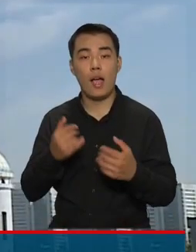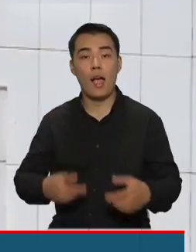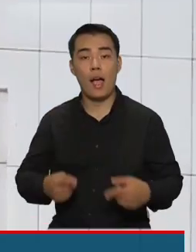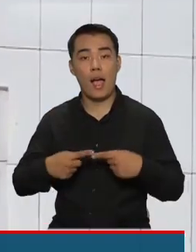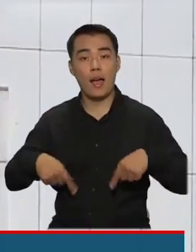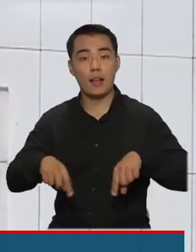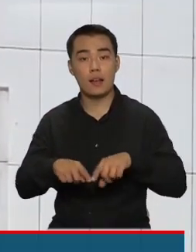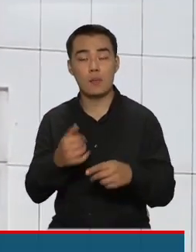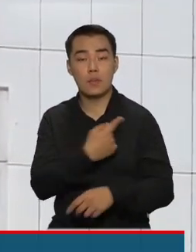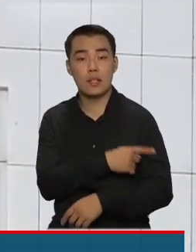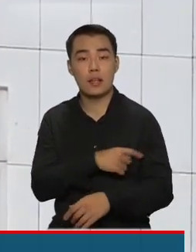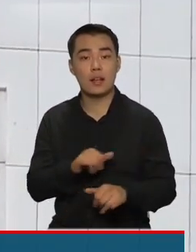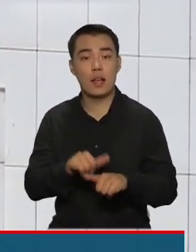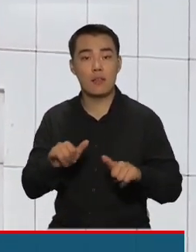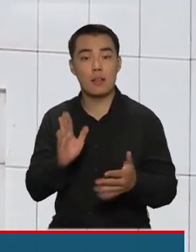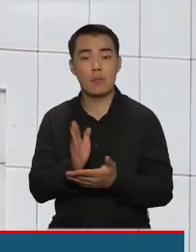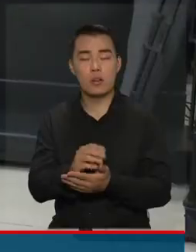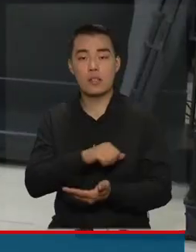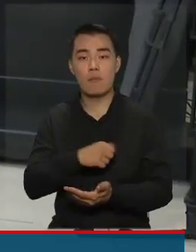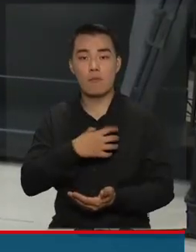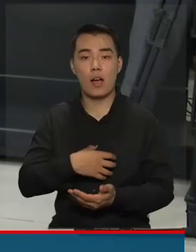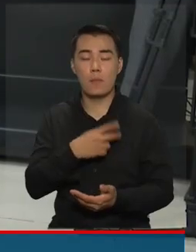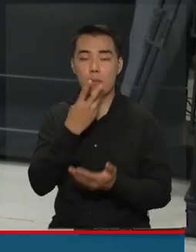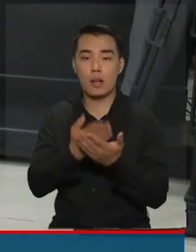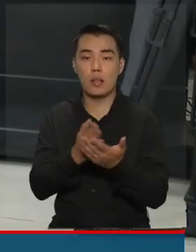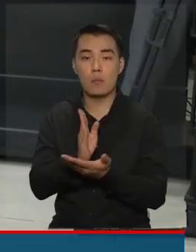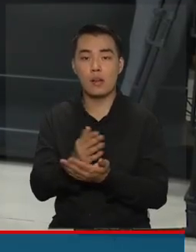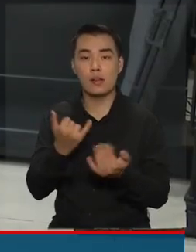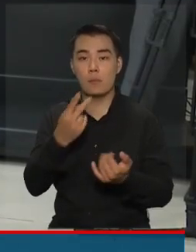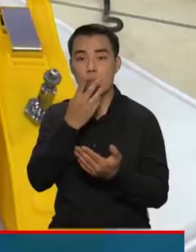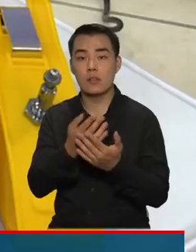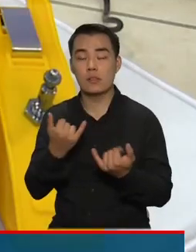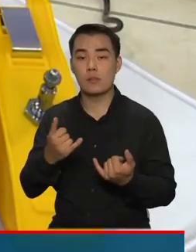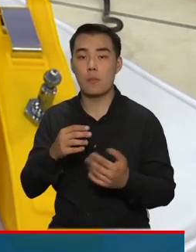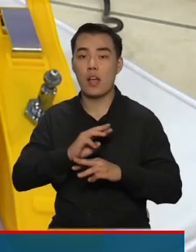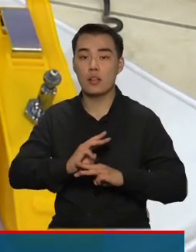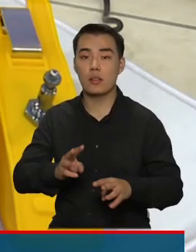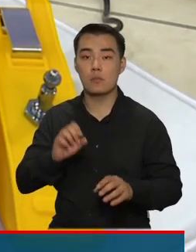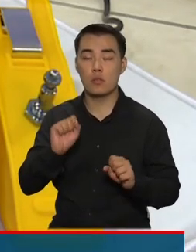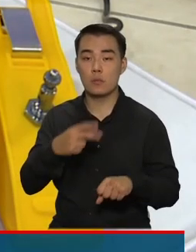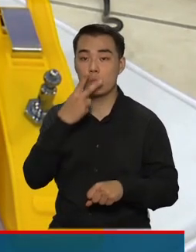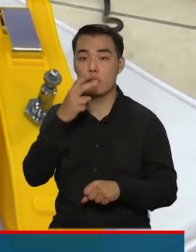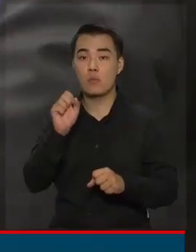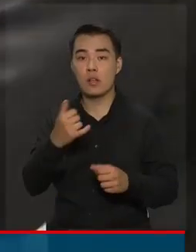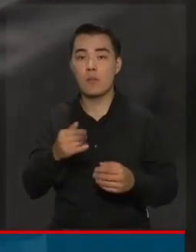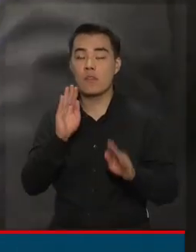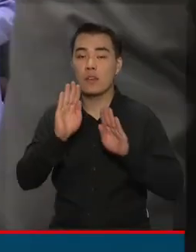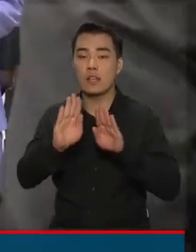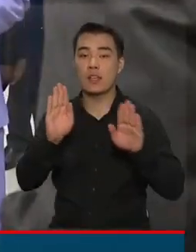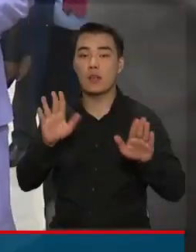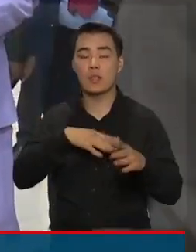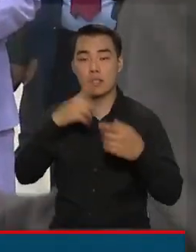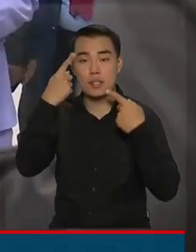первичного звена медицины сейчас ключевая задача правительства. Наглядно убедиться в этом можно было сегодня в Мажилисе. Там организовали целую выставку